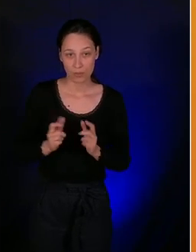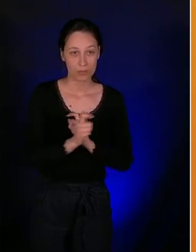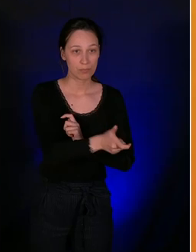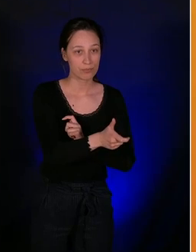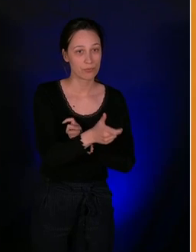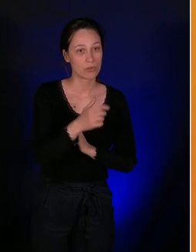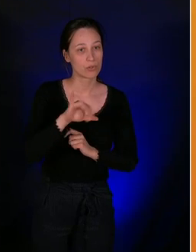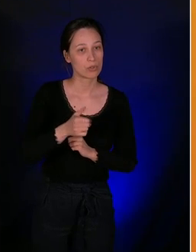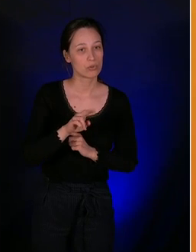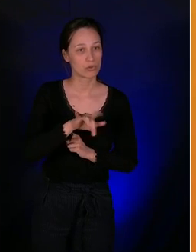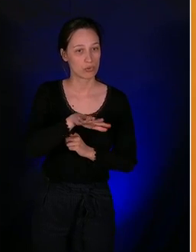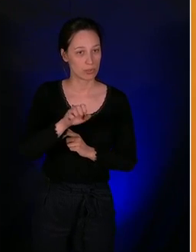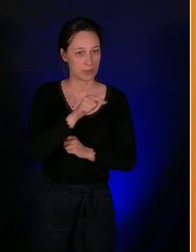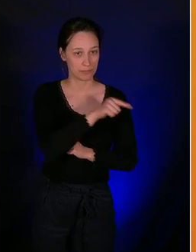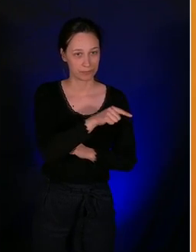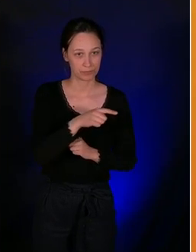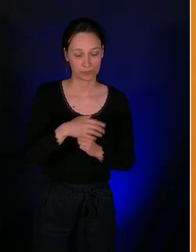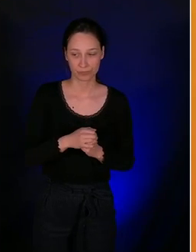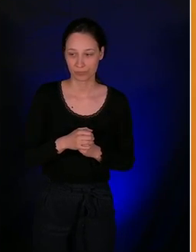micro 1 de la FERC.